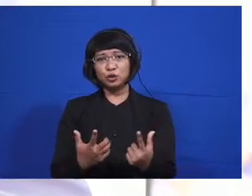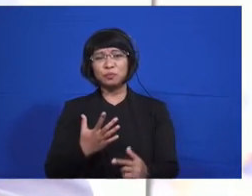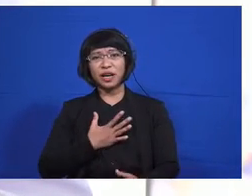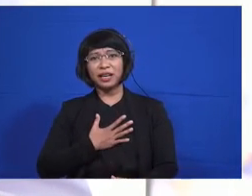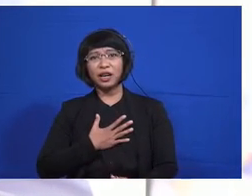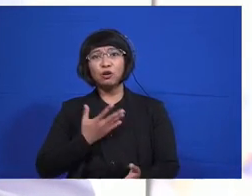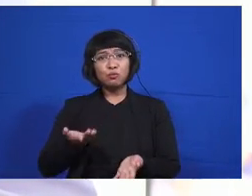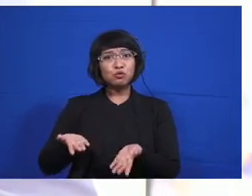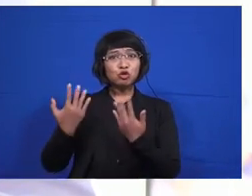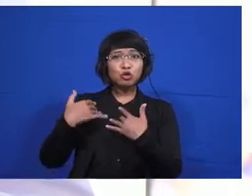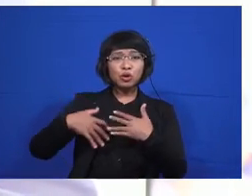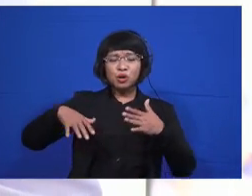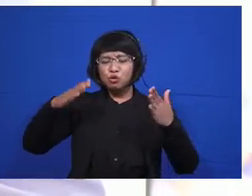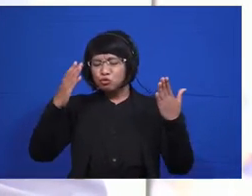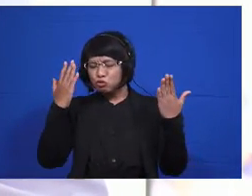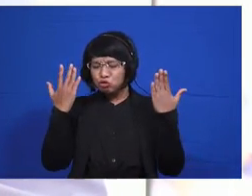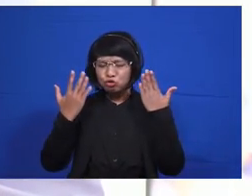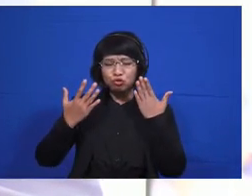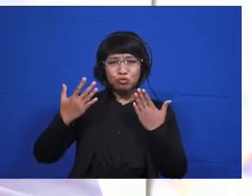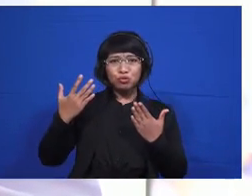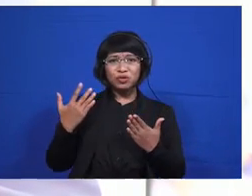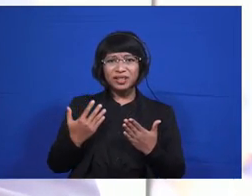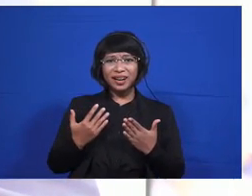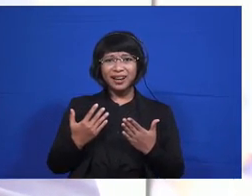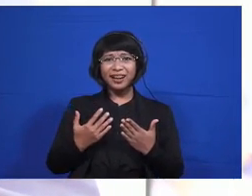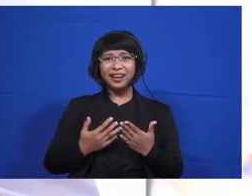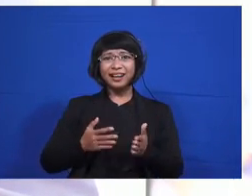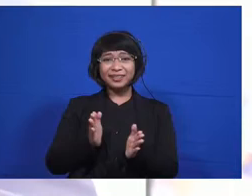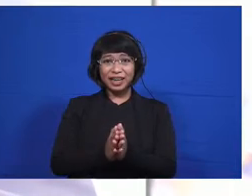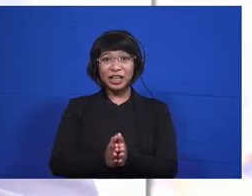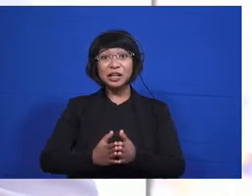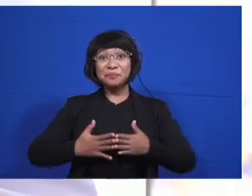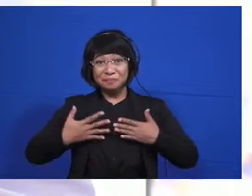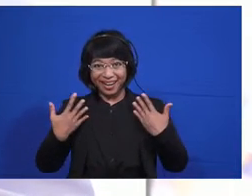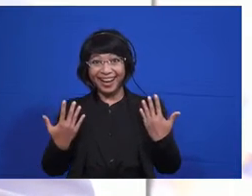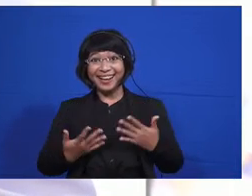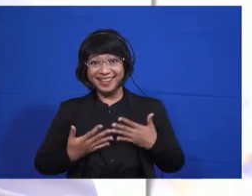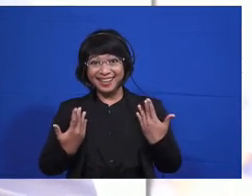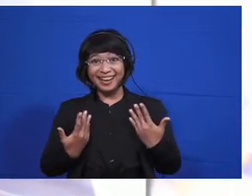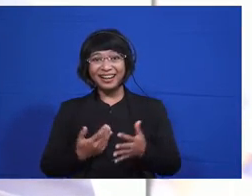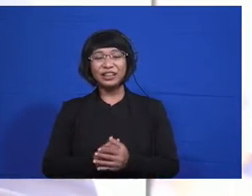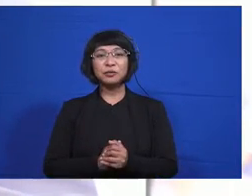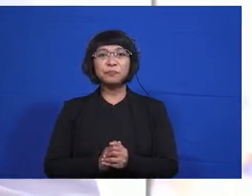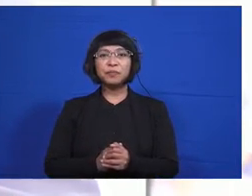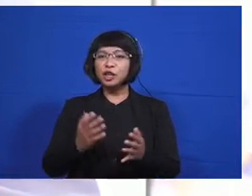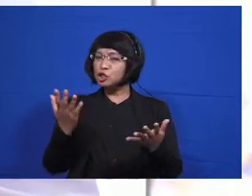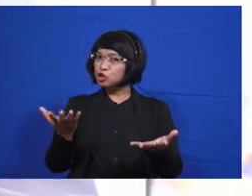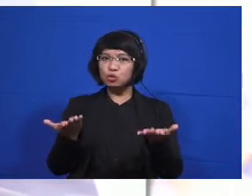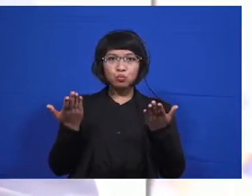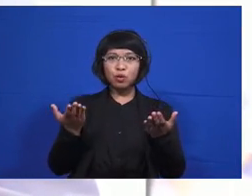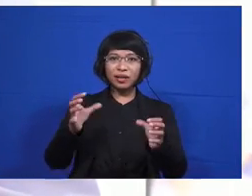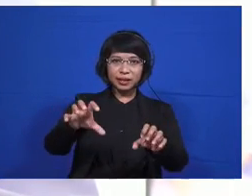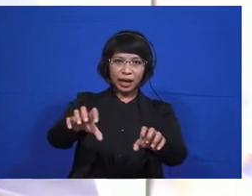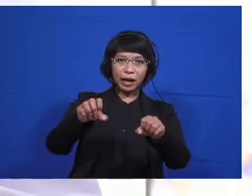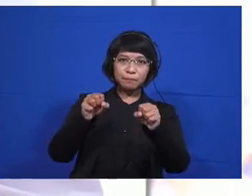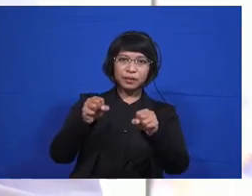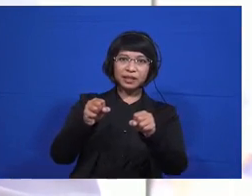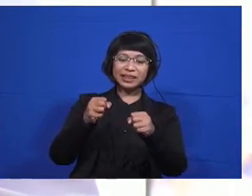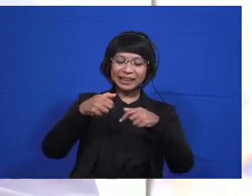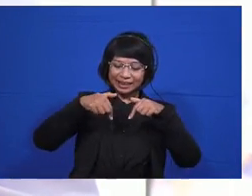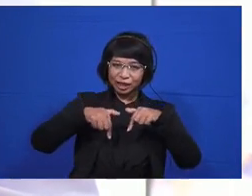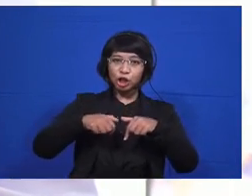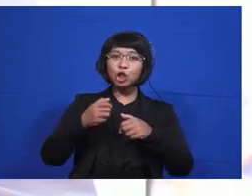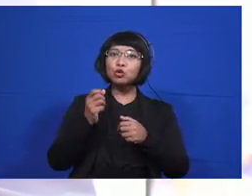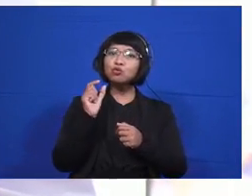susah ataupun yang bahagia. Semua itu selalu ada yang saya ambil gitu, Romo, bahwa oh, Tuhan ingin mengatakan ini untuk perjalanan